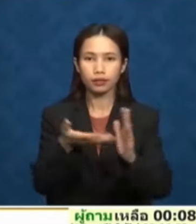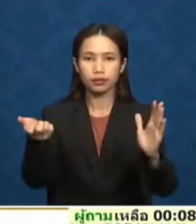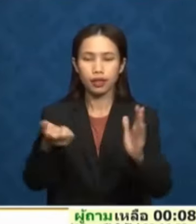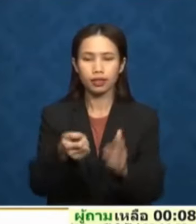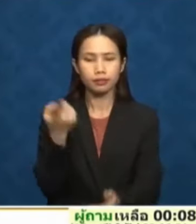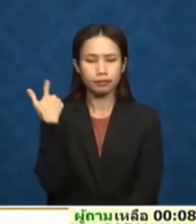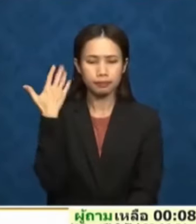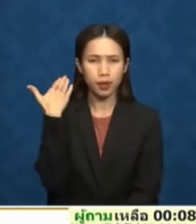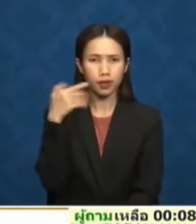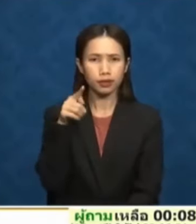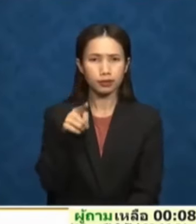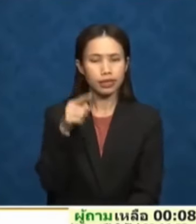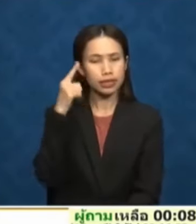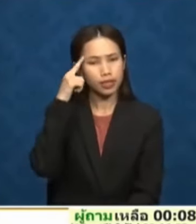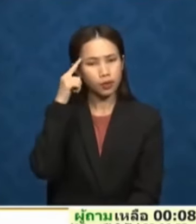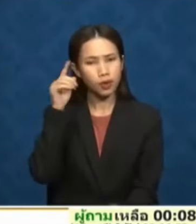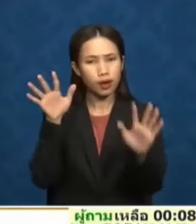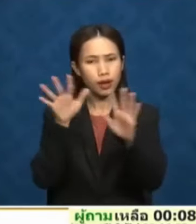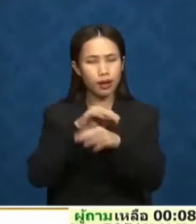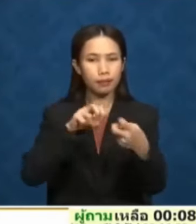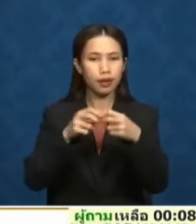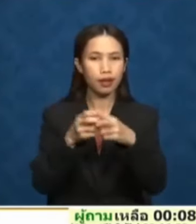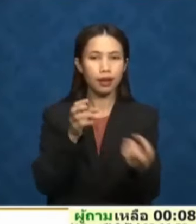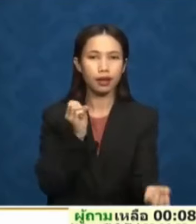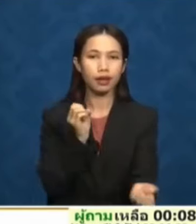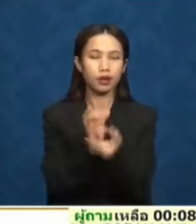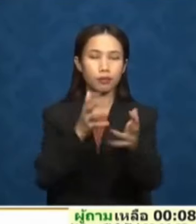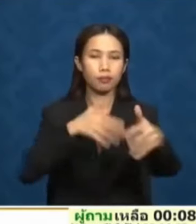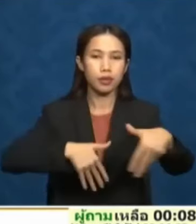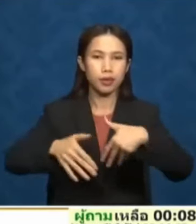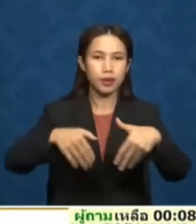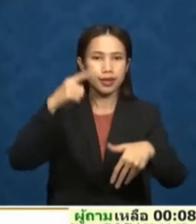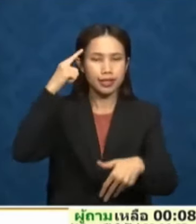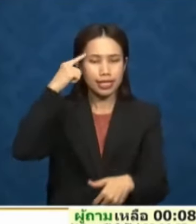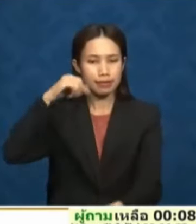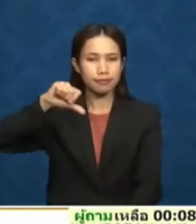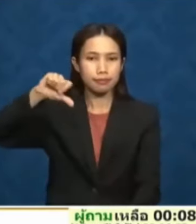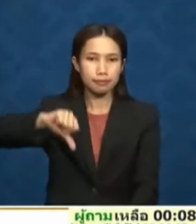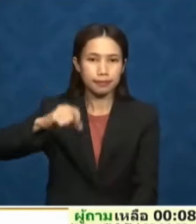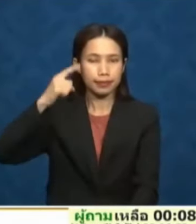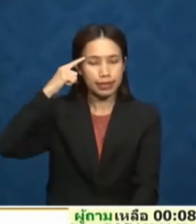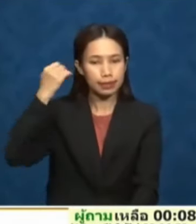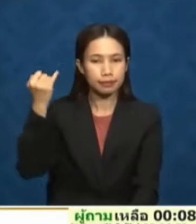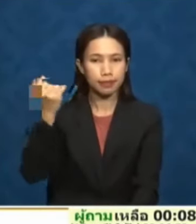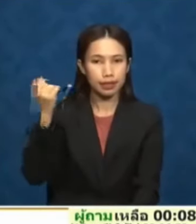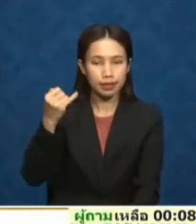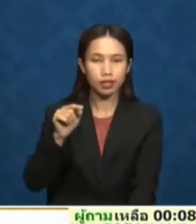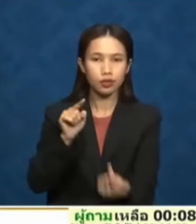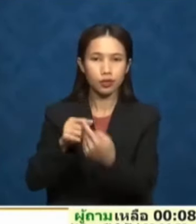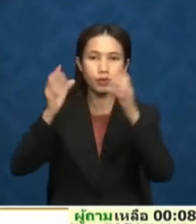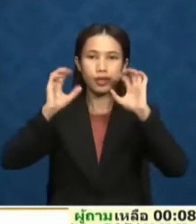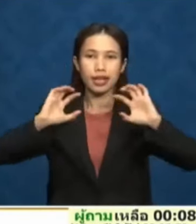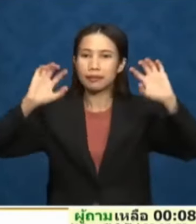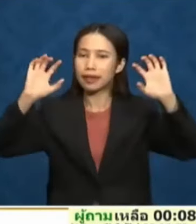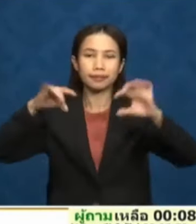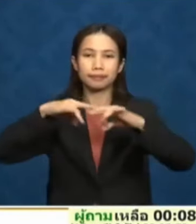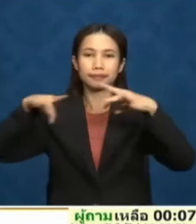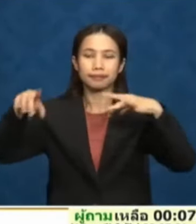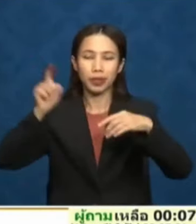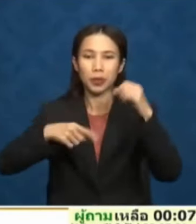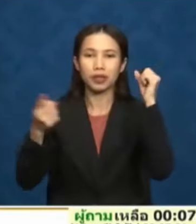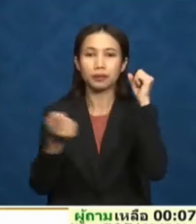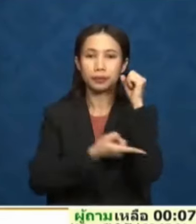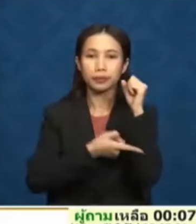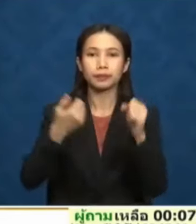เป็นอยู่นั้นเป็นการทำลายพี่น้องประชาชนเป็นวิธีคิดที่แย่มากไม่สมควรเป็นรัฐบาลและควรถูกลงโทษ